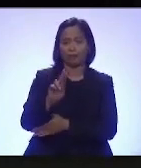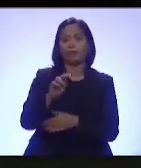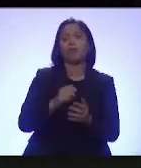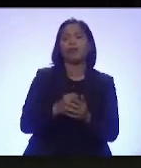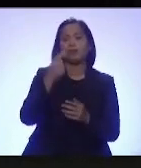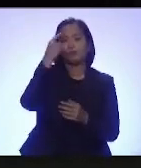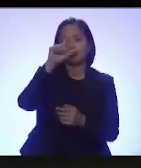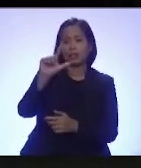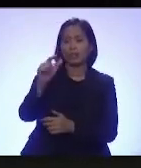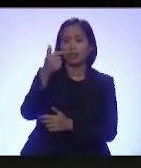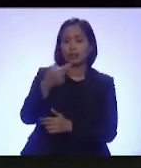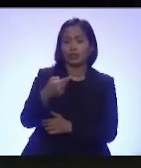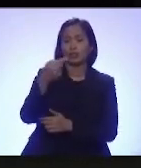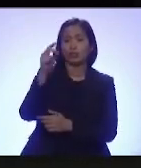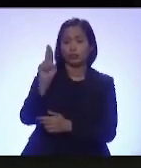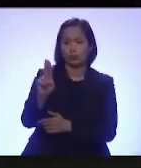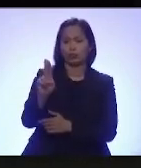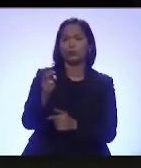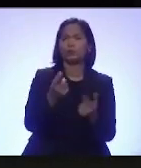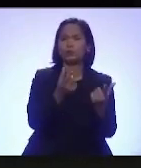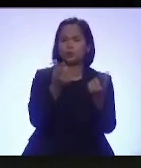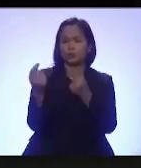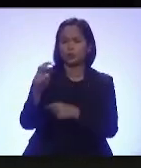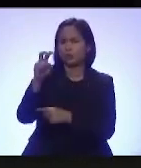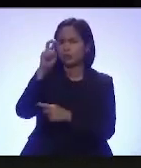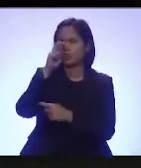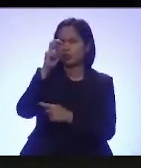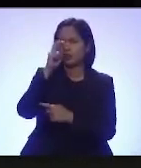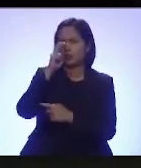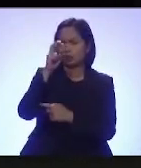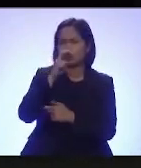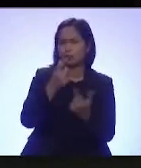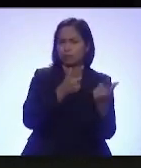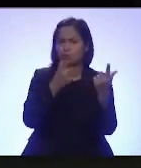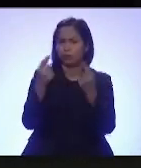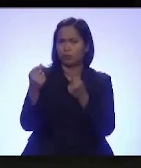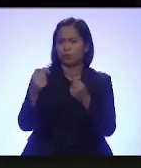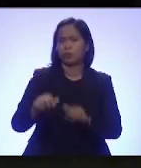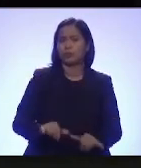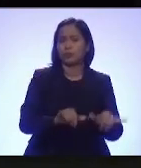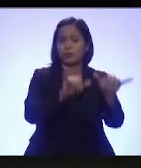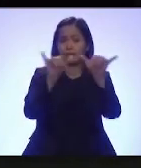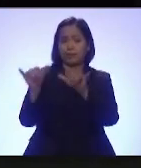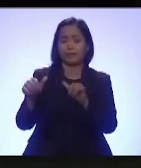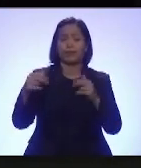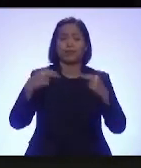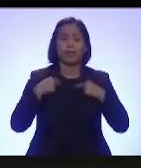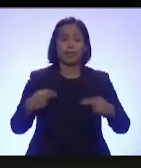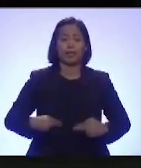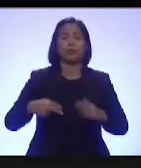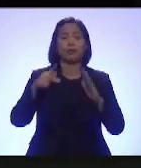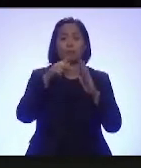government units o LGUs na mahigpit na ipatupad ang standard health protocol na mask,